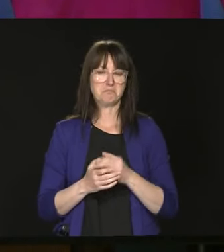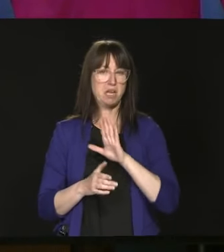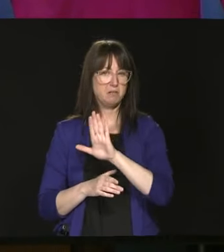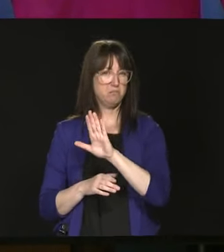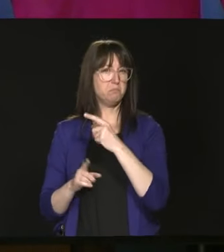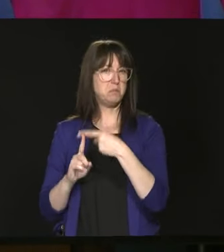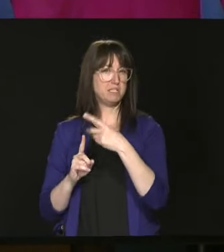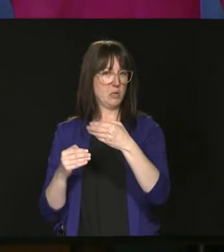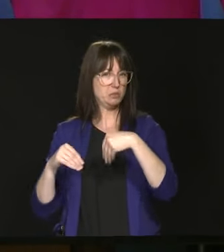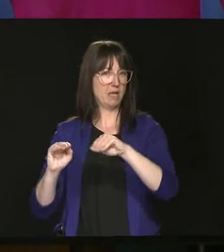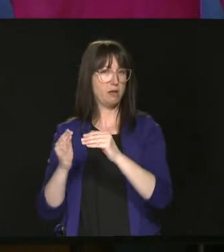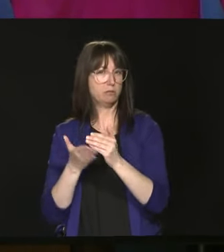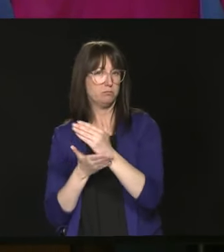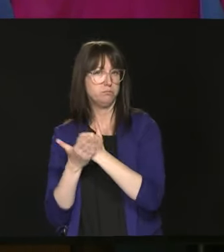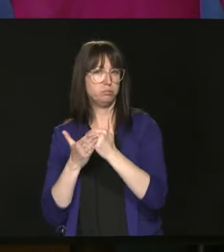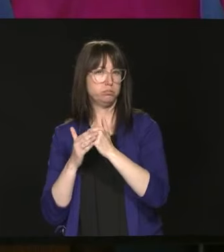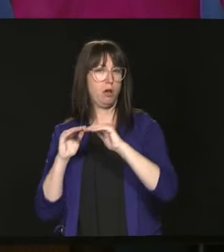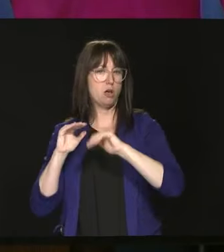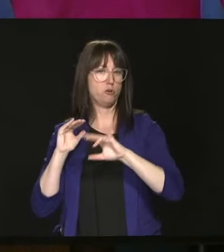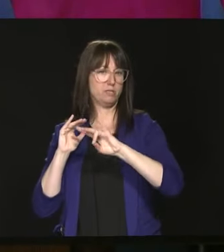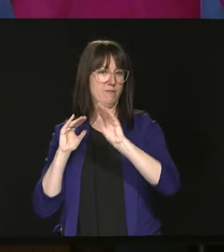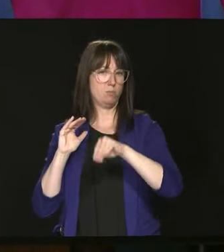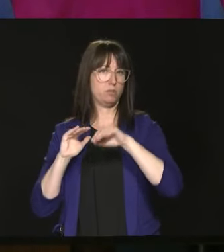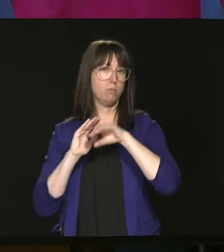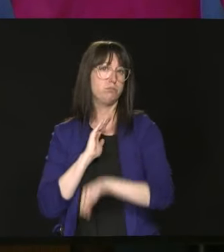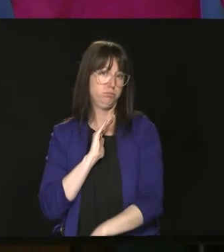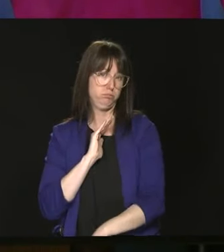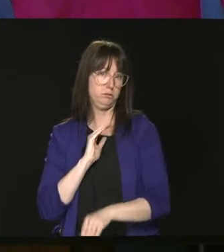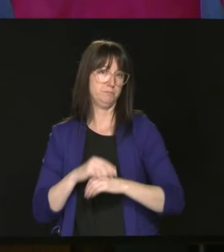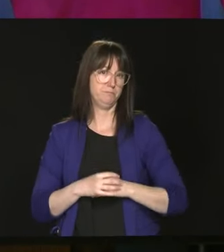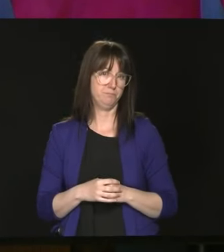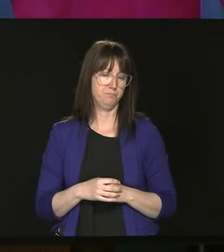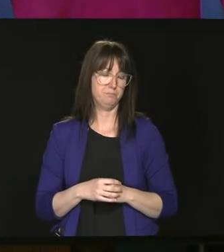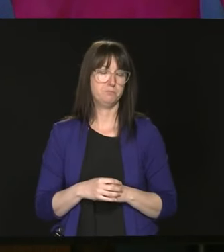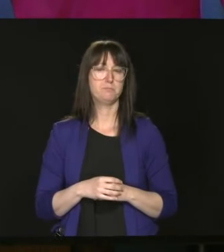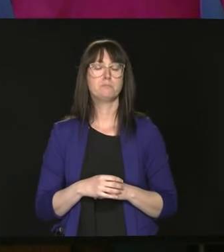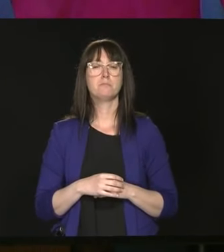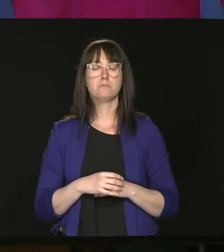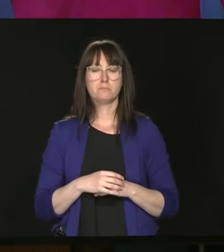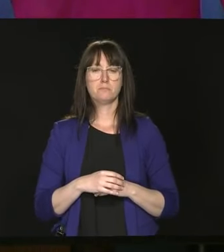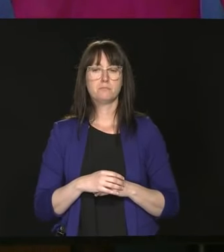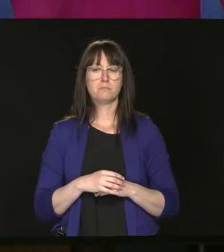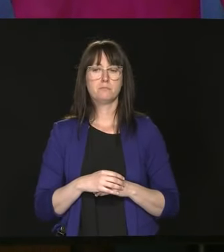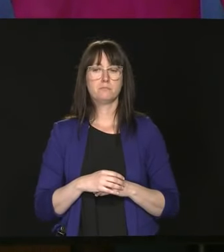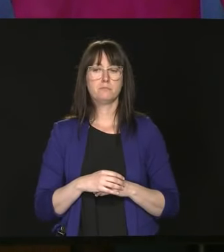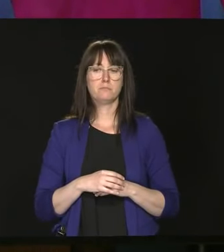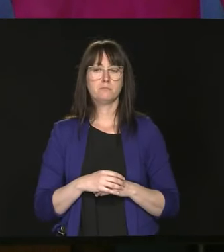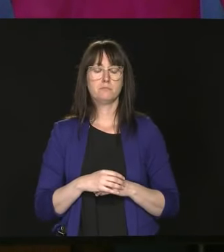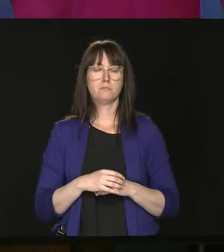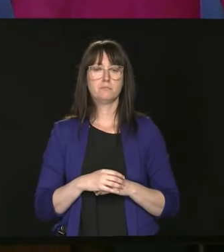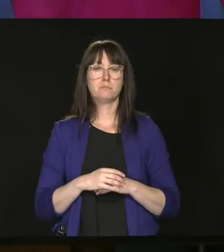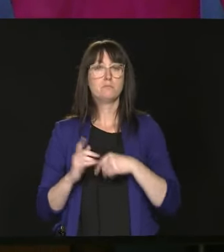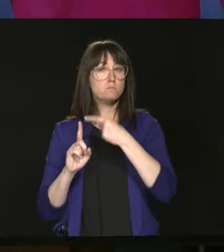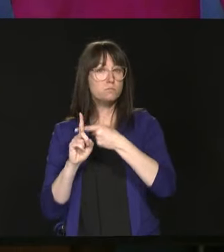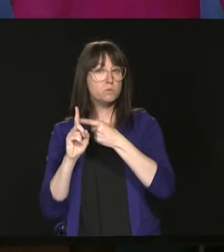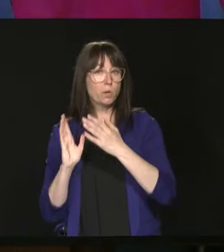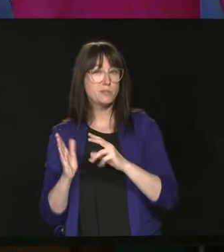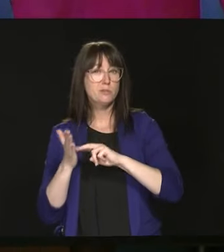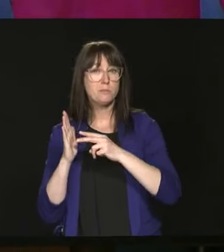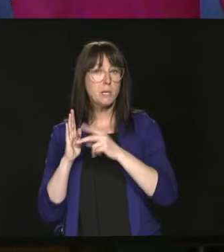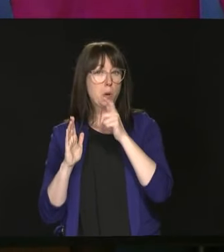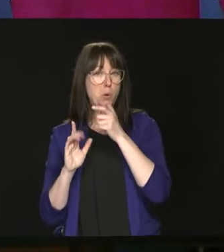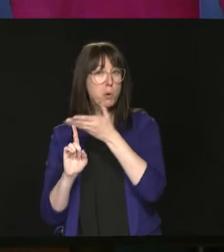admissibles comprennent les petites entreprises, les organismes à but non lucratif et du secteur de la bienfaisance.